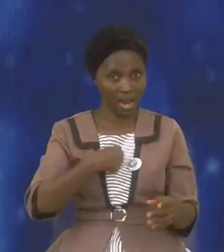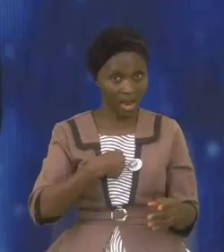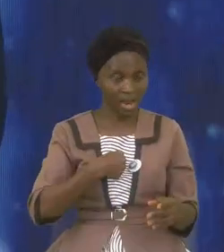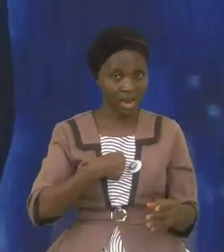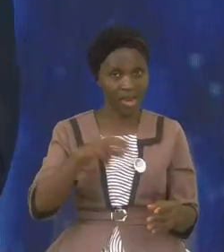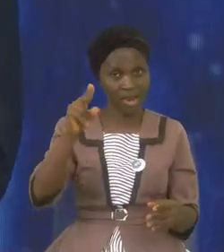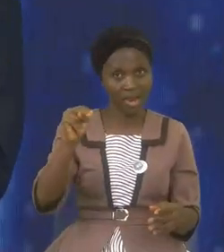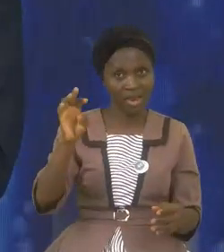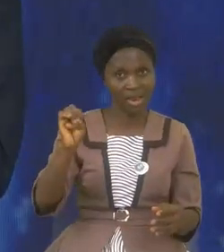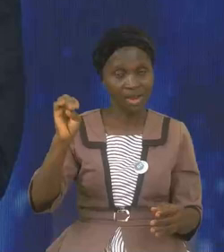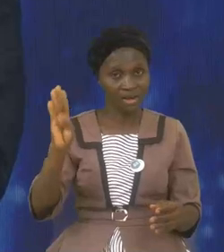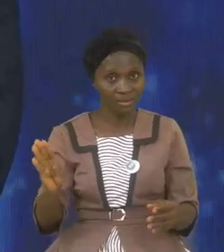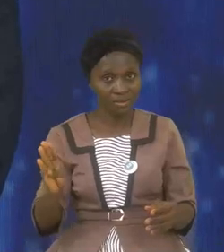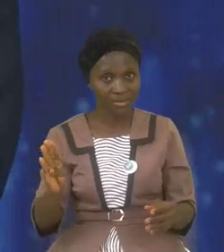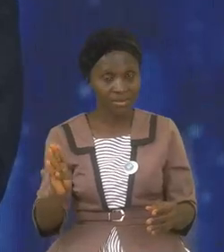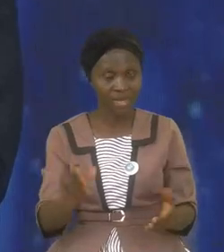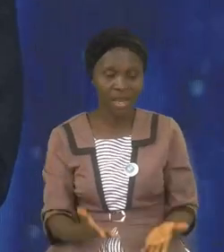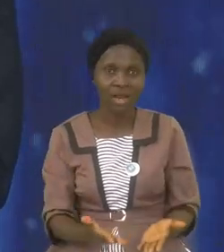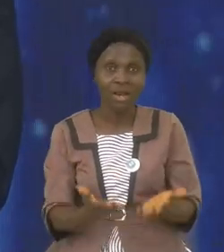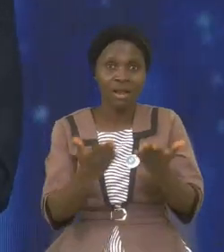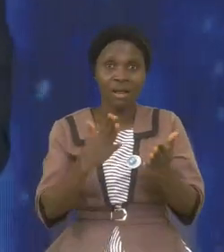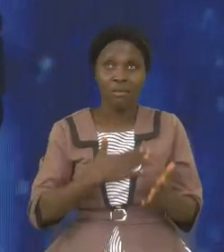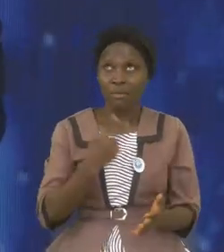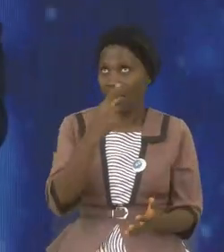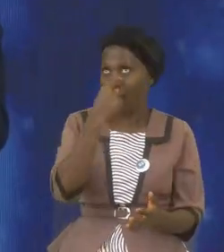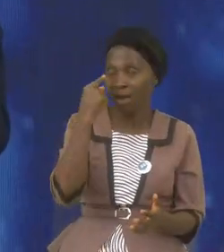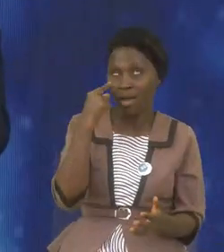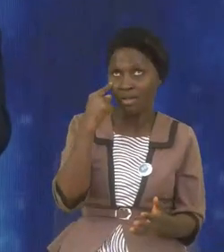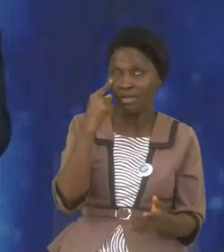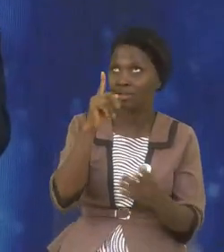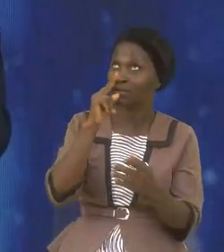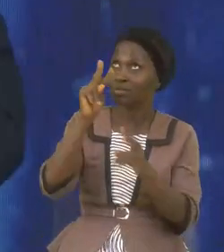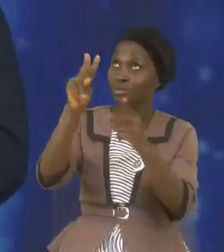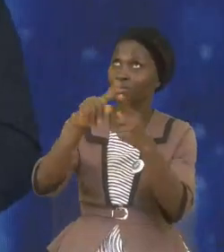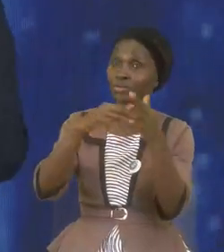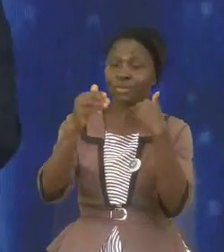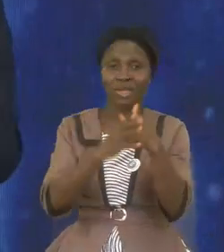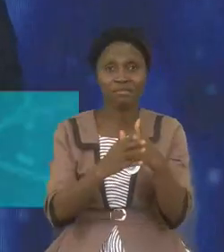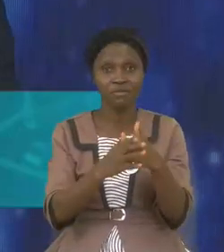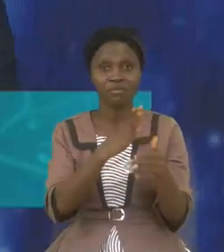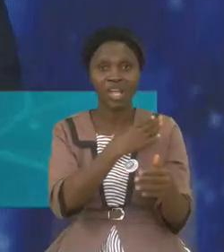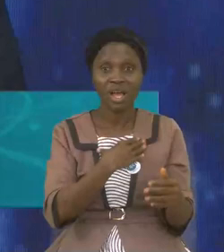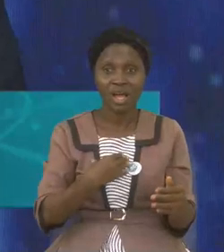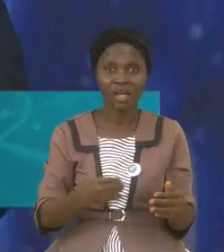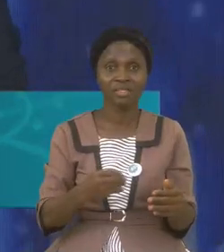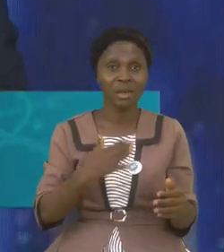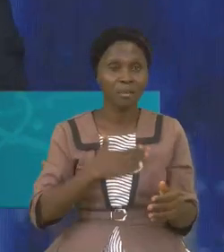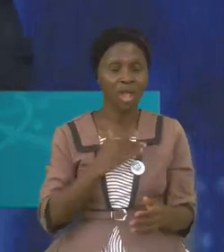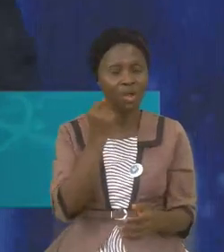Après le temps marqué, moi, Nebuchadnezzar, je levai les yeux vers le